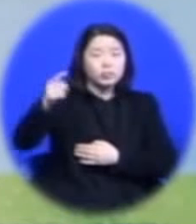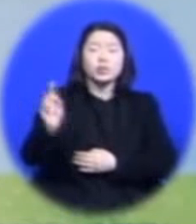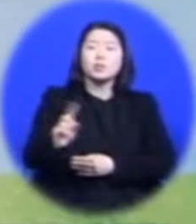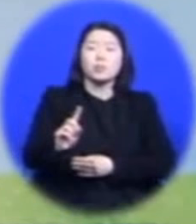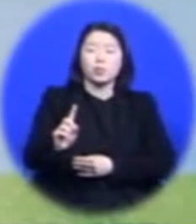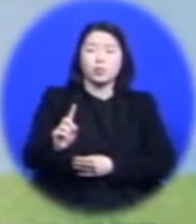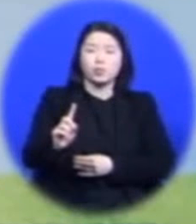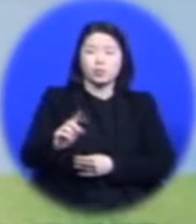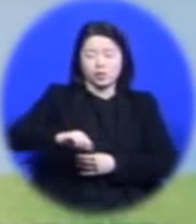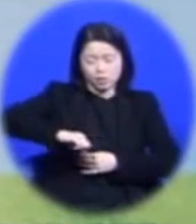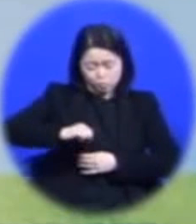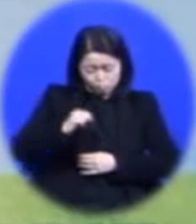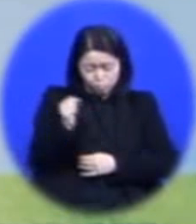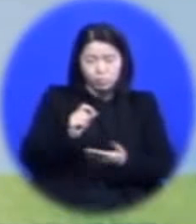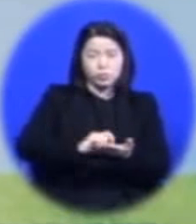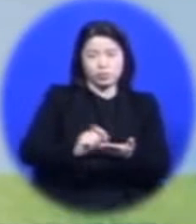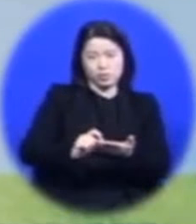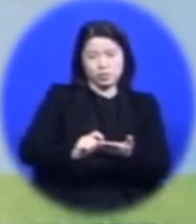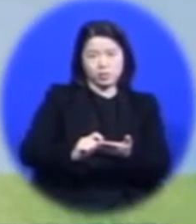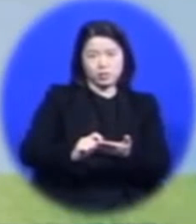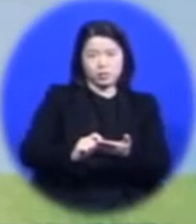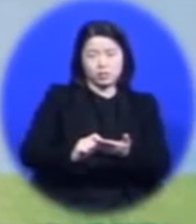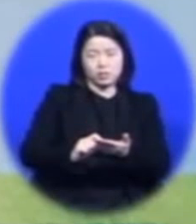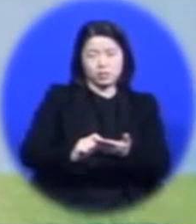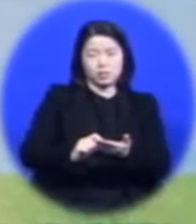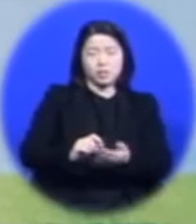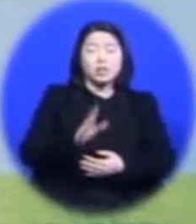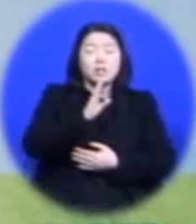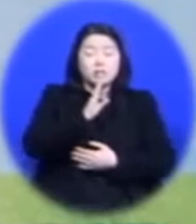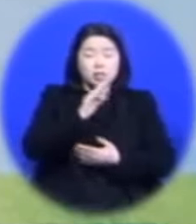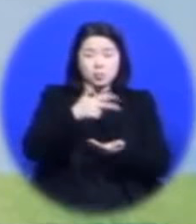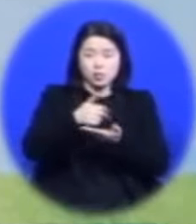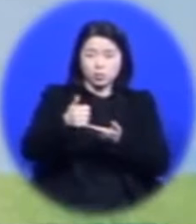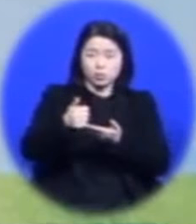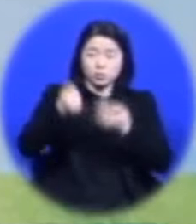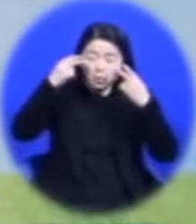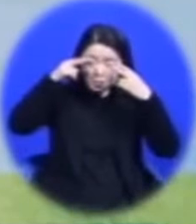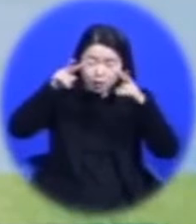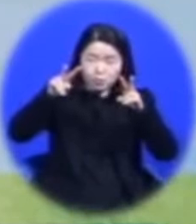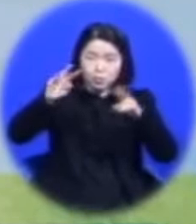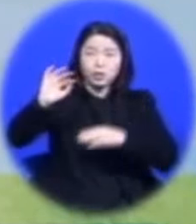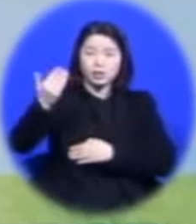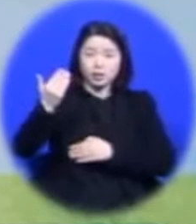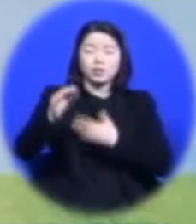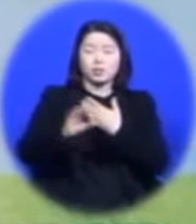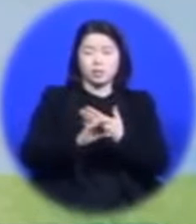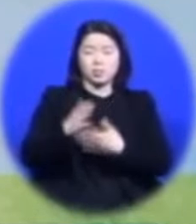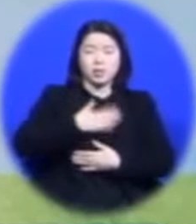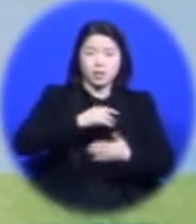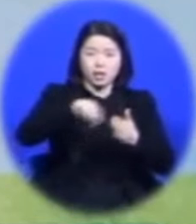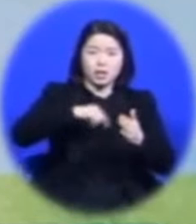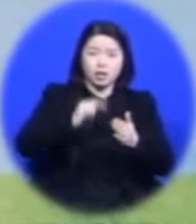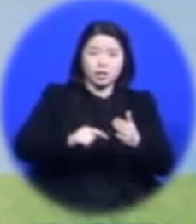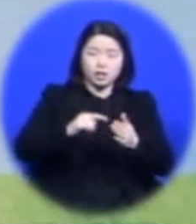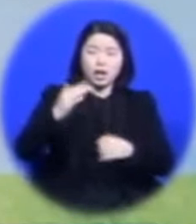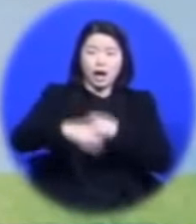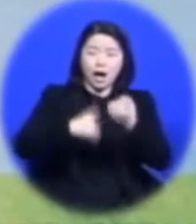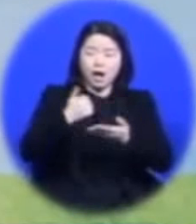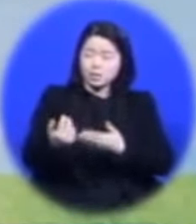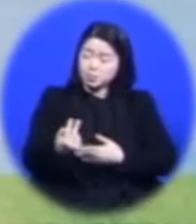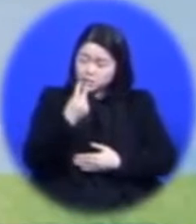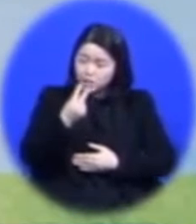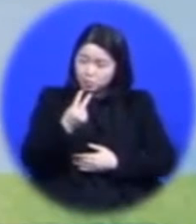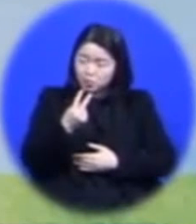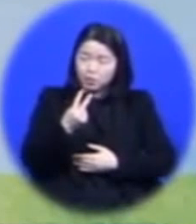순종 일이죠 정말 주님을 바라봄이 되었다면 내 안에 하나님의 생명이 계신